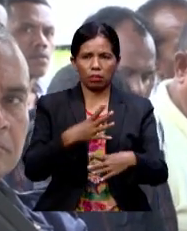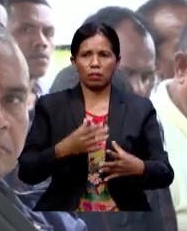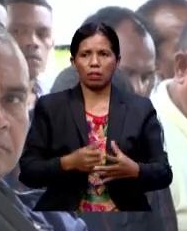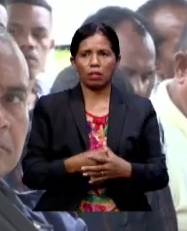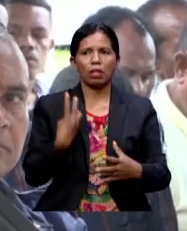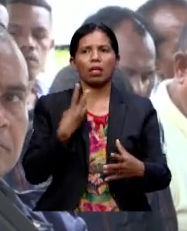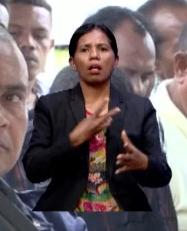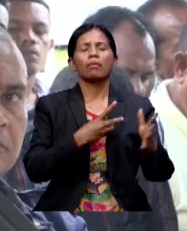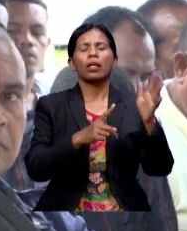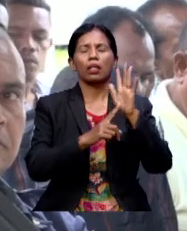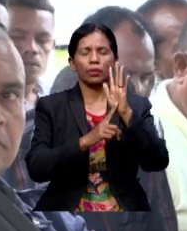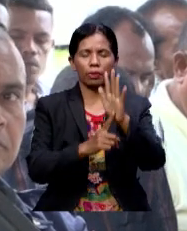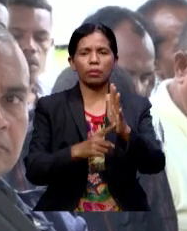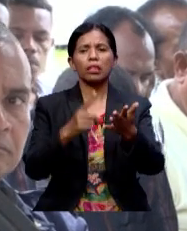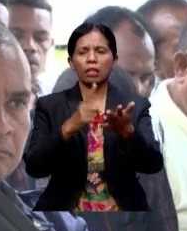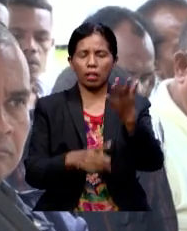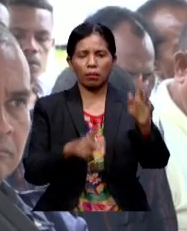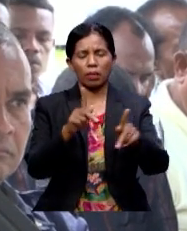ami hato saída baik tene comunidade sira